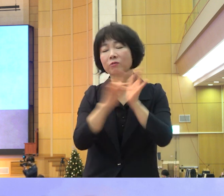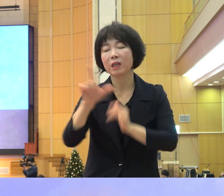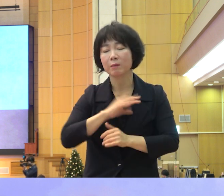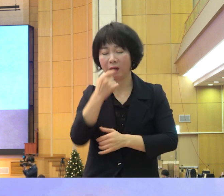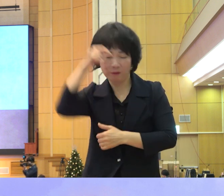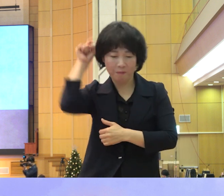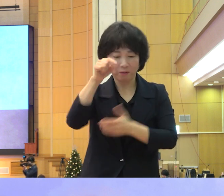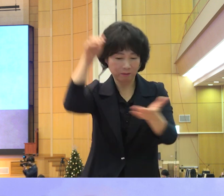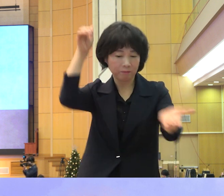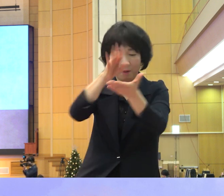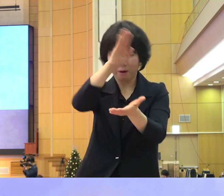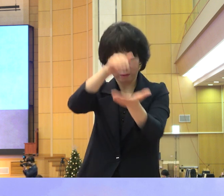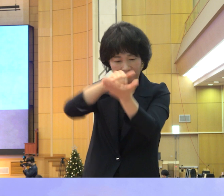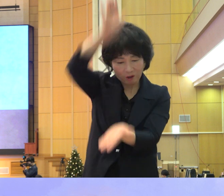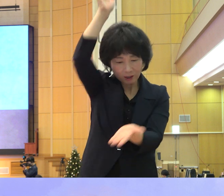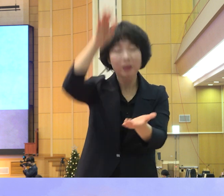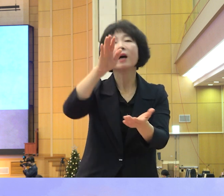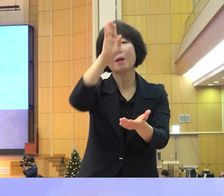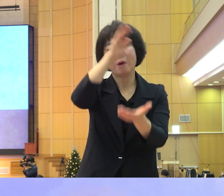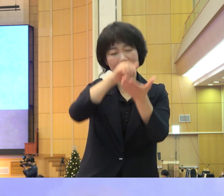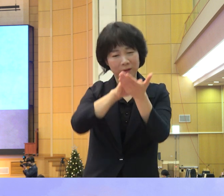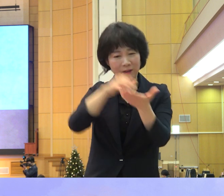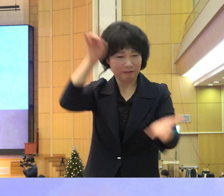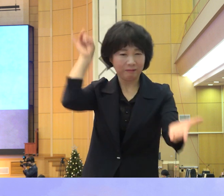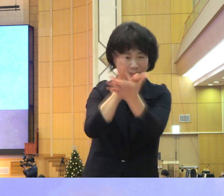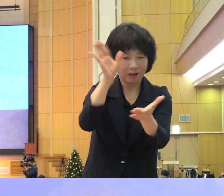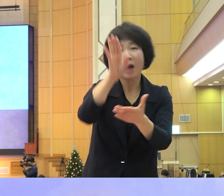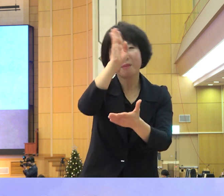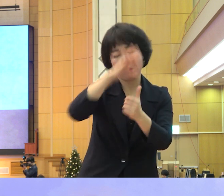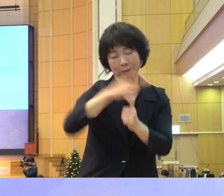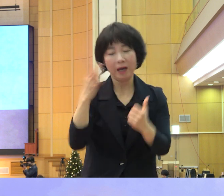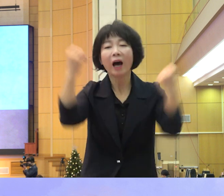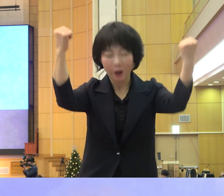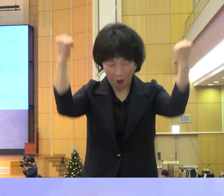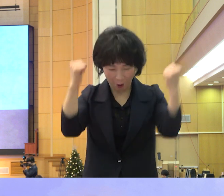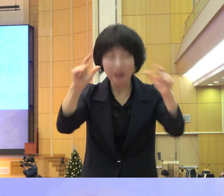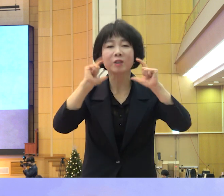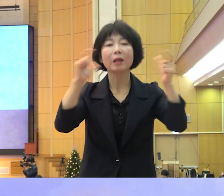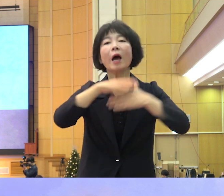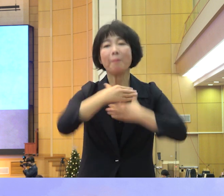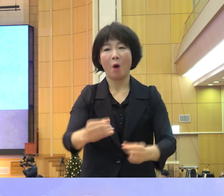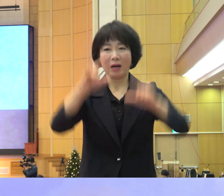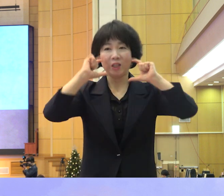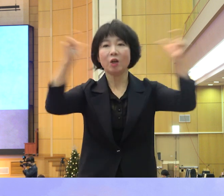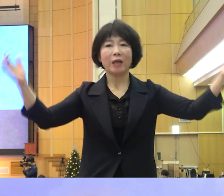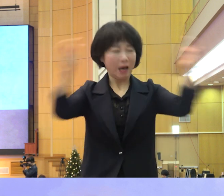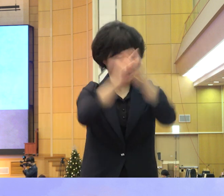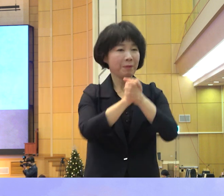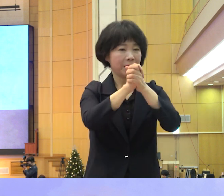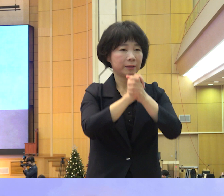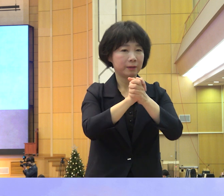명하니 떠나갈지어다. 물러갈지어다. 병에서 놓일지어다. 평안할지어다.